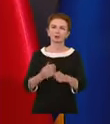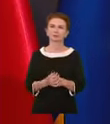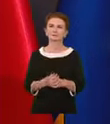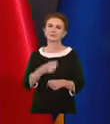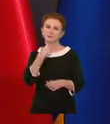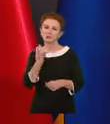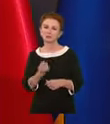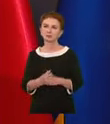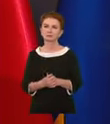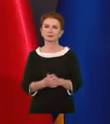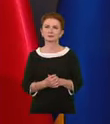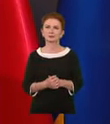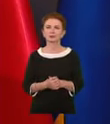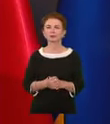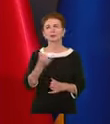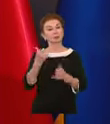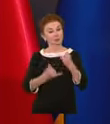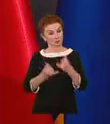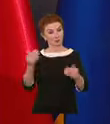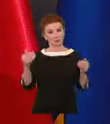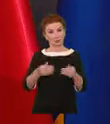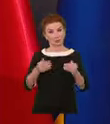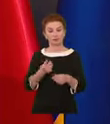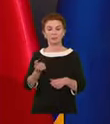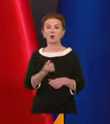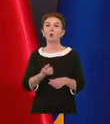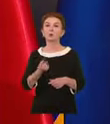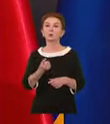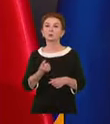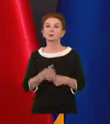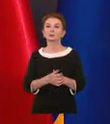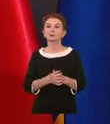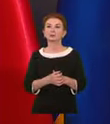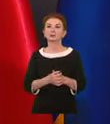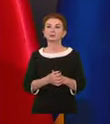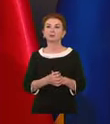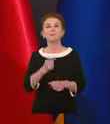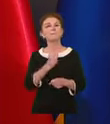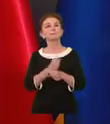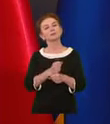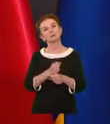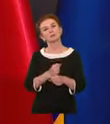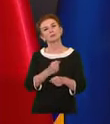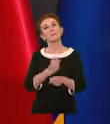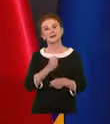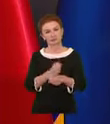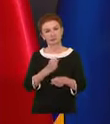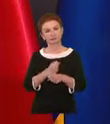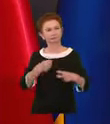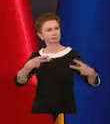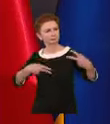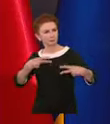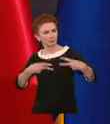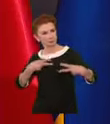oczywiście maksymalnie, jeżeli to tylko możliwe, używania form zdalnych prac. To są te zasady, z